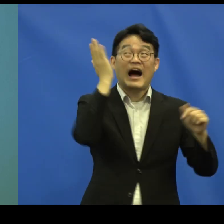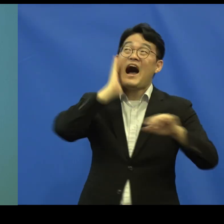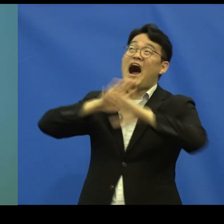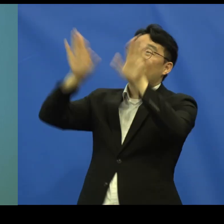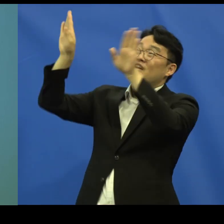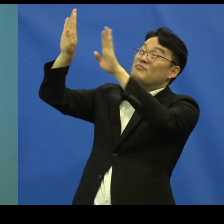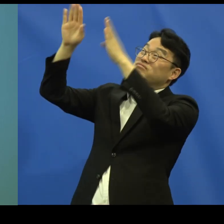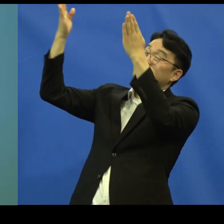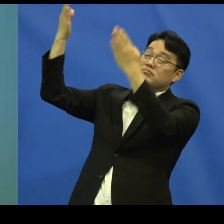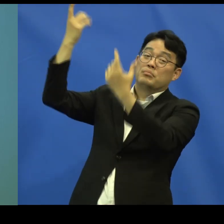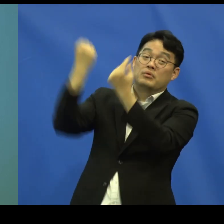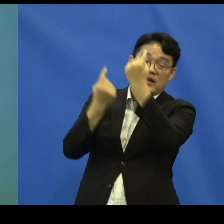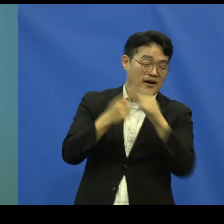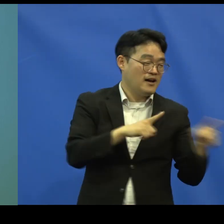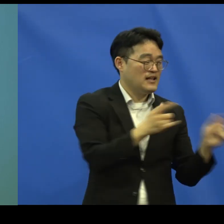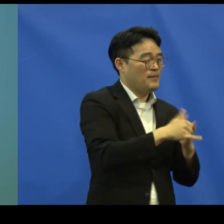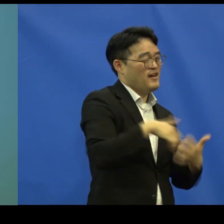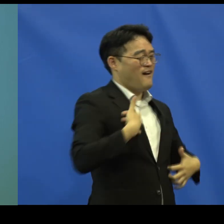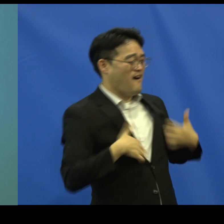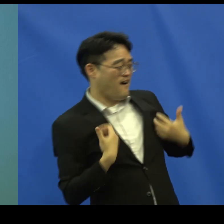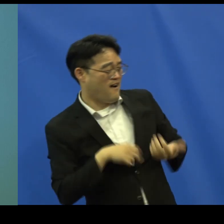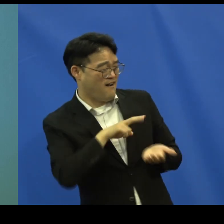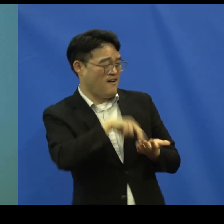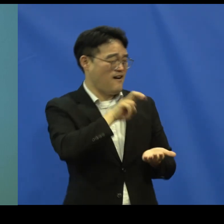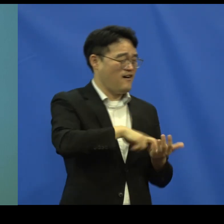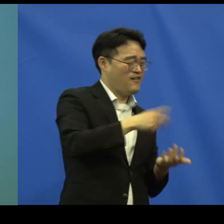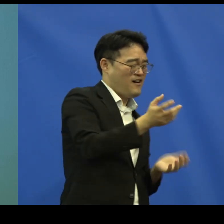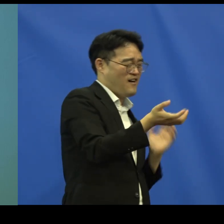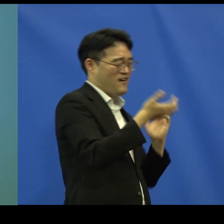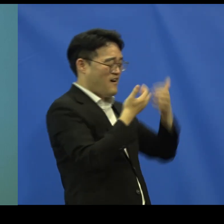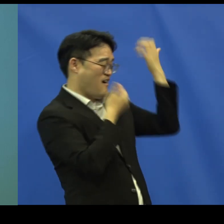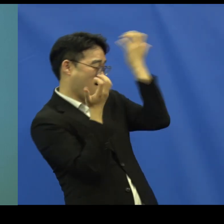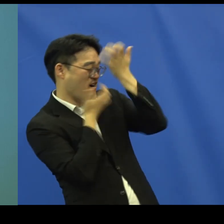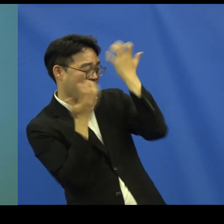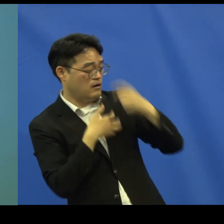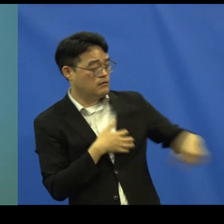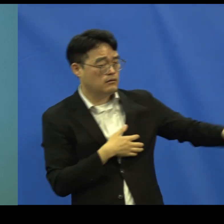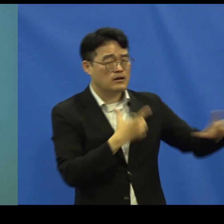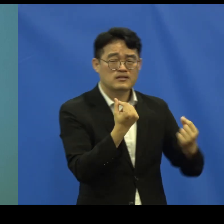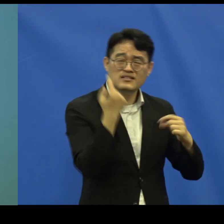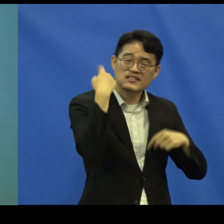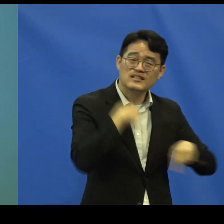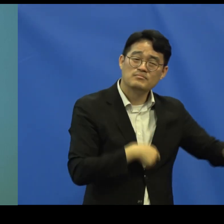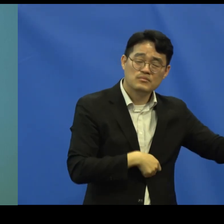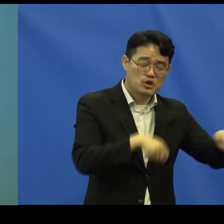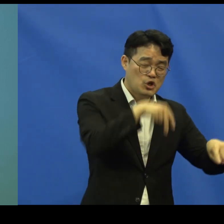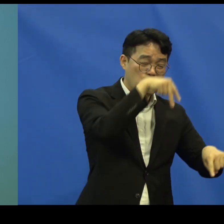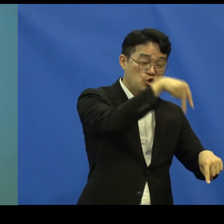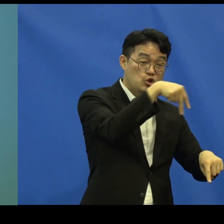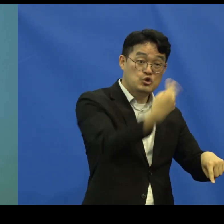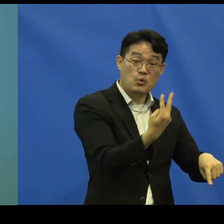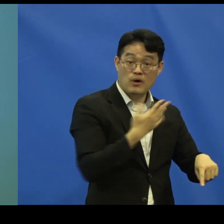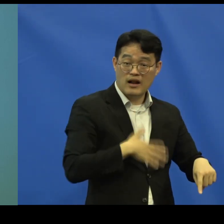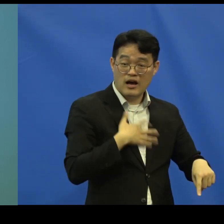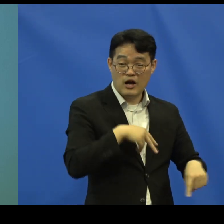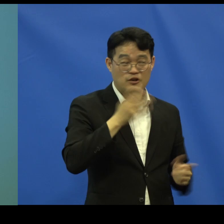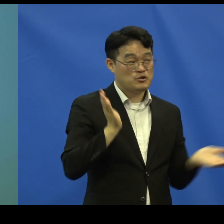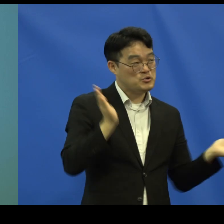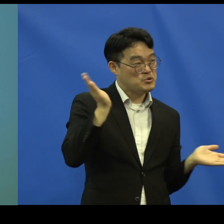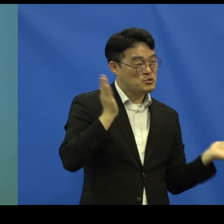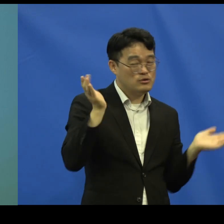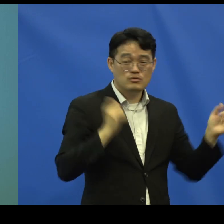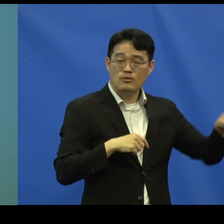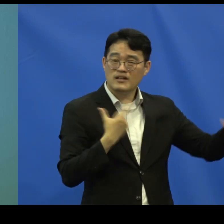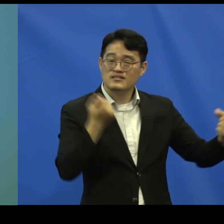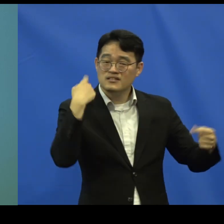느낌보다는 사람들이 인조이하는, 사람들이 즐기는 우리끼리의 어떤 쇼를 보는, 콘서트를 보는 것 같은 그런 느낌을